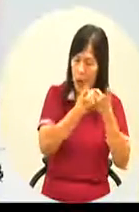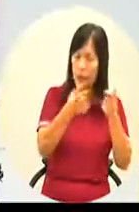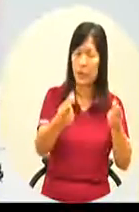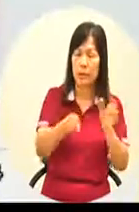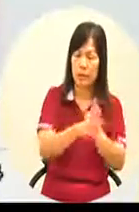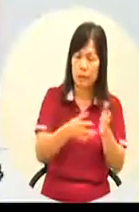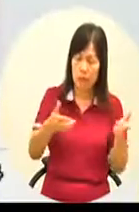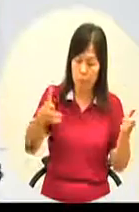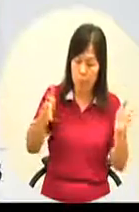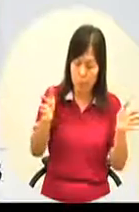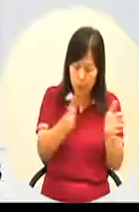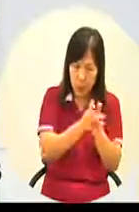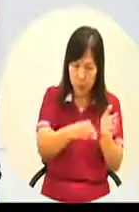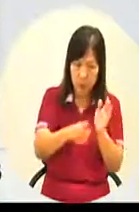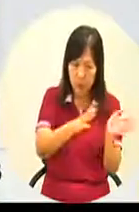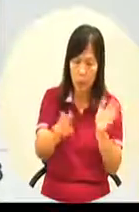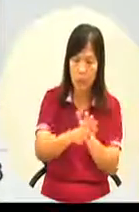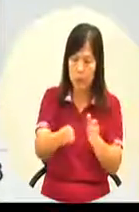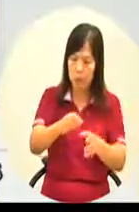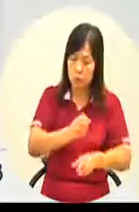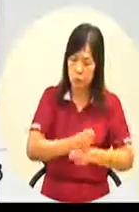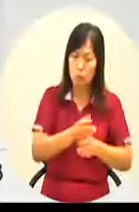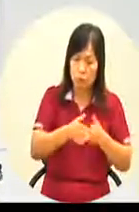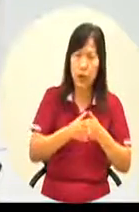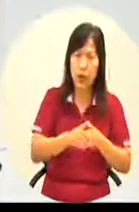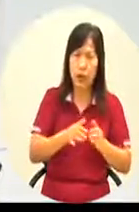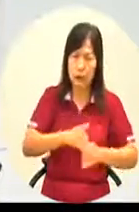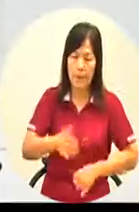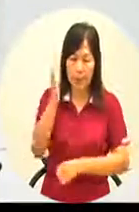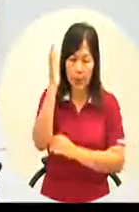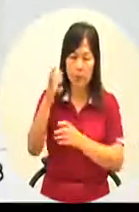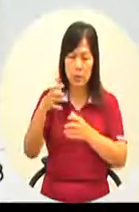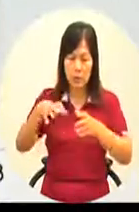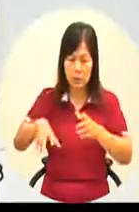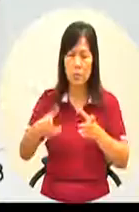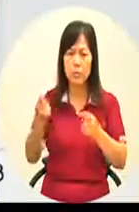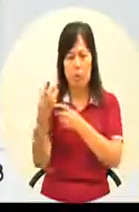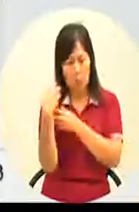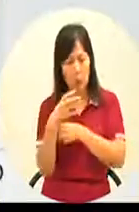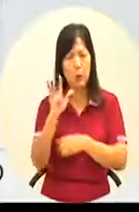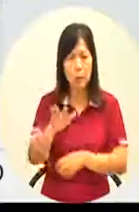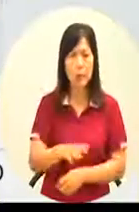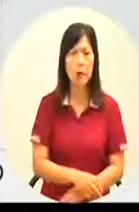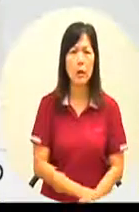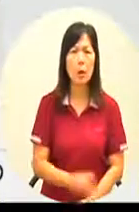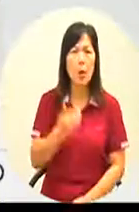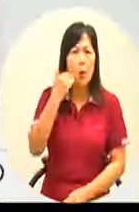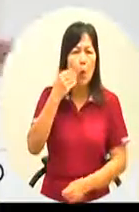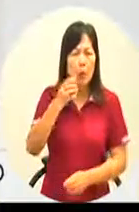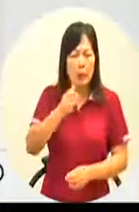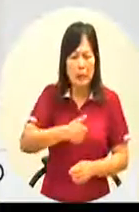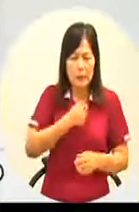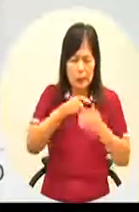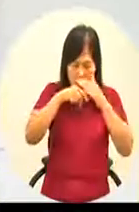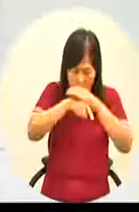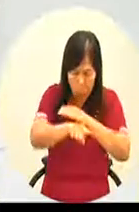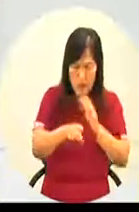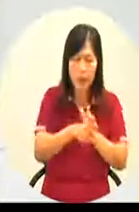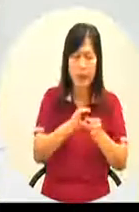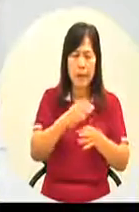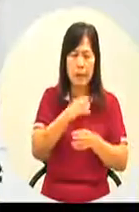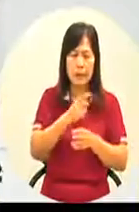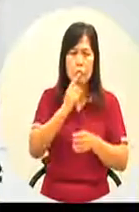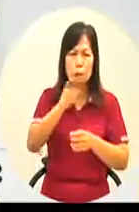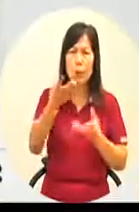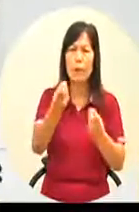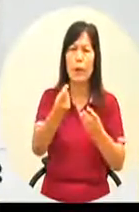这个问题，你们要特别注意。民政局也是你们的负担。如果真的是被冤枉的，如果是不起诉的，像这